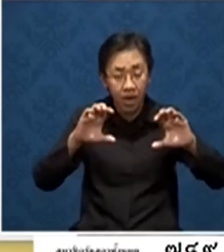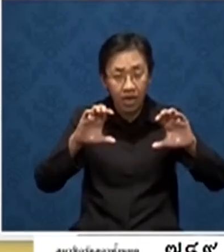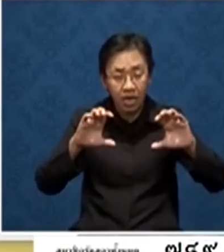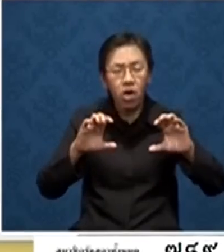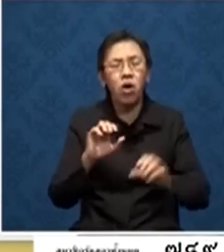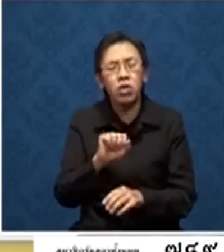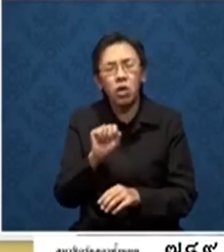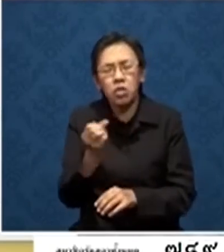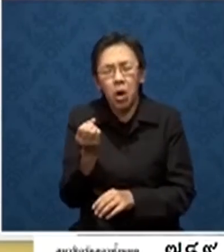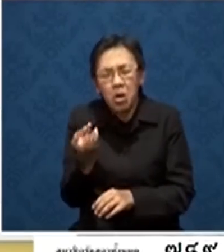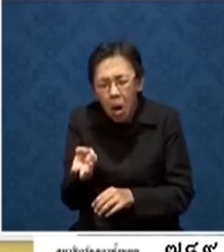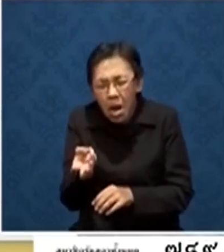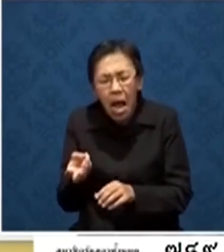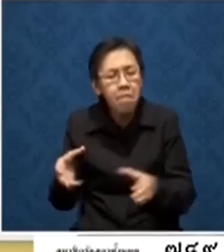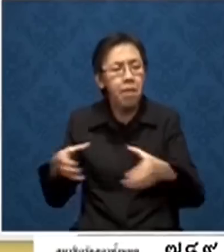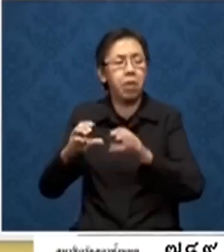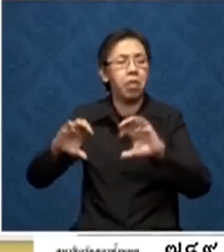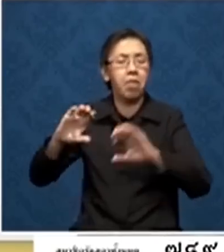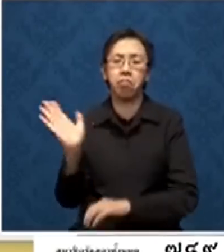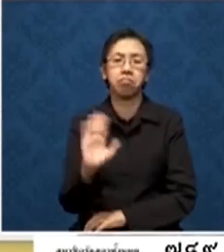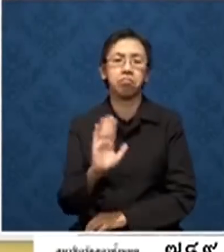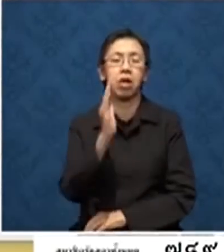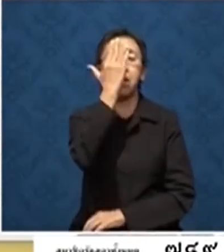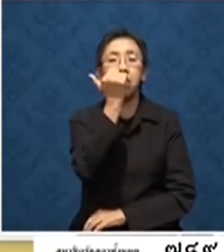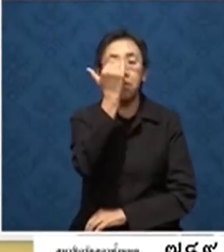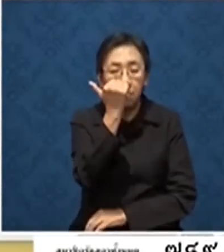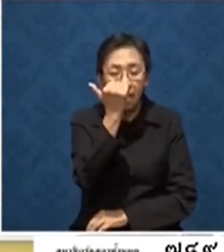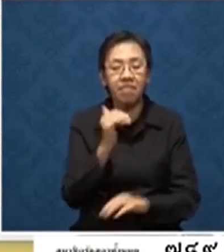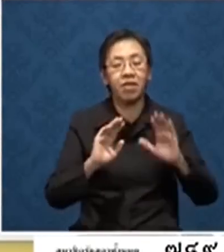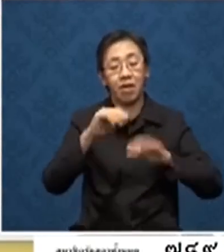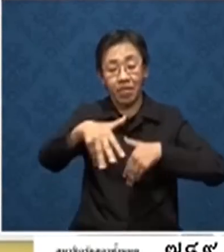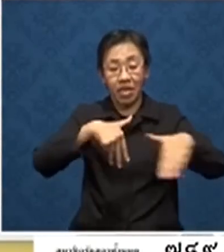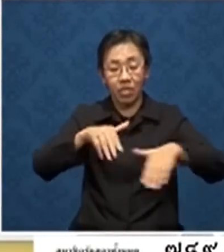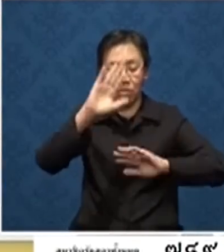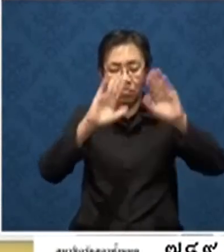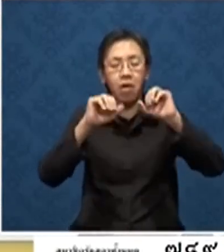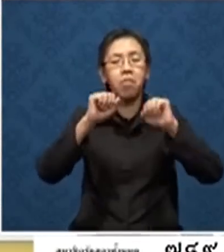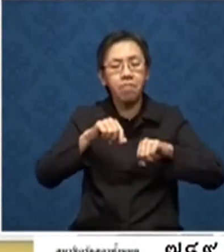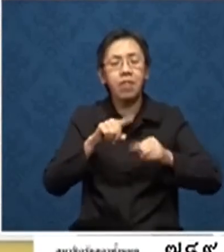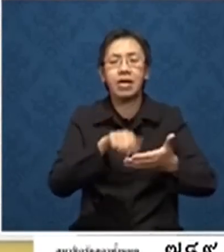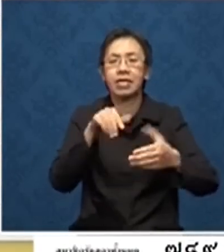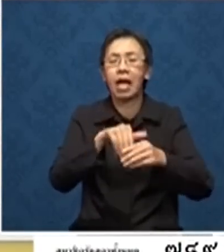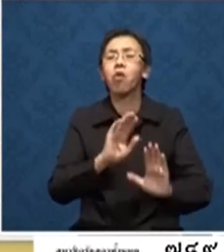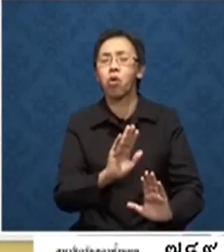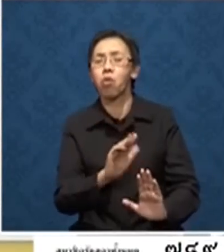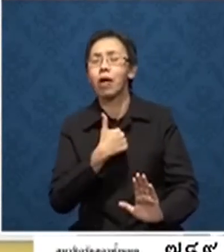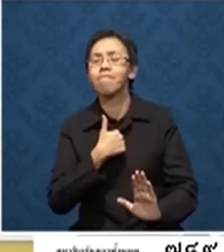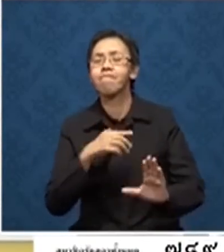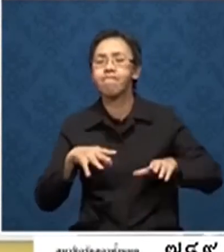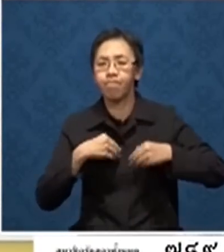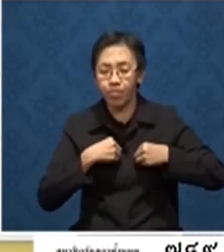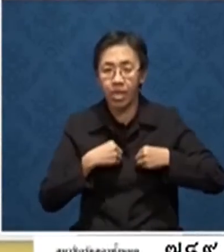ข้างน้อยแข่งกับท่านเพราะเราเคารพในมติของประชาชนและยึดมั่นในหลักการ